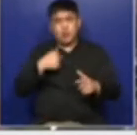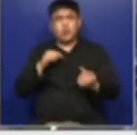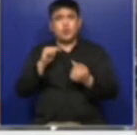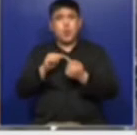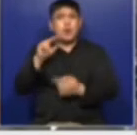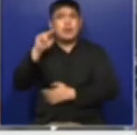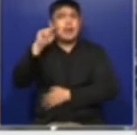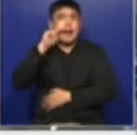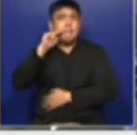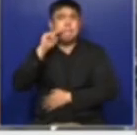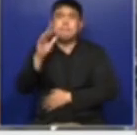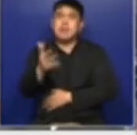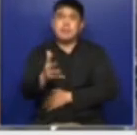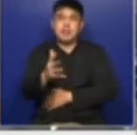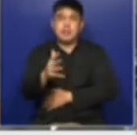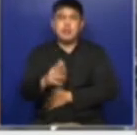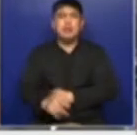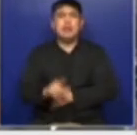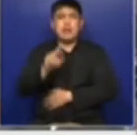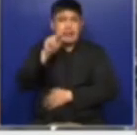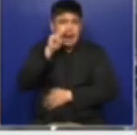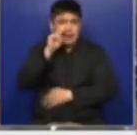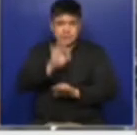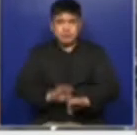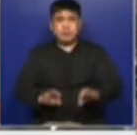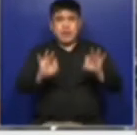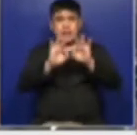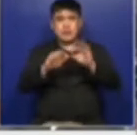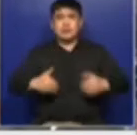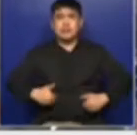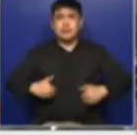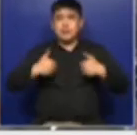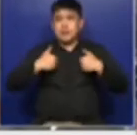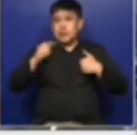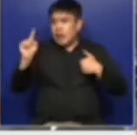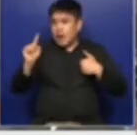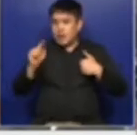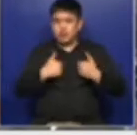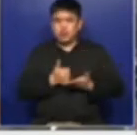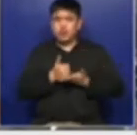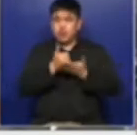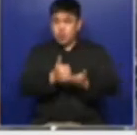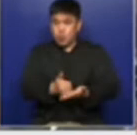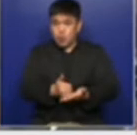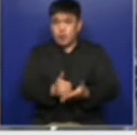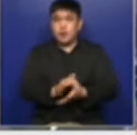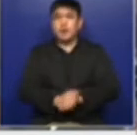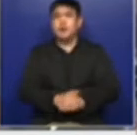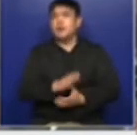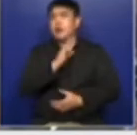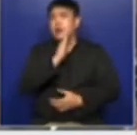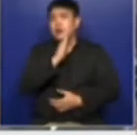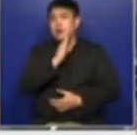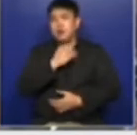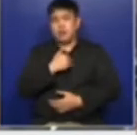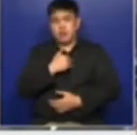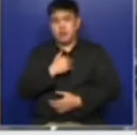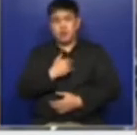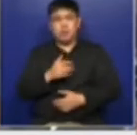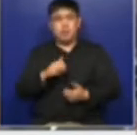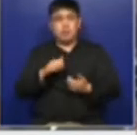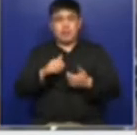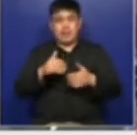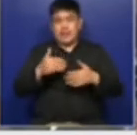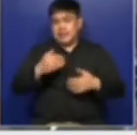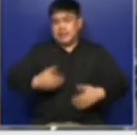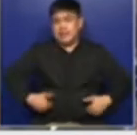นะครับน้ำคือชีวิตนะครับน้ำไปที่ไหนนะครับรถจนนะครับแล้วก็รายได้ประชา